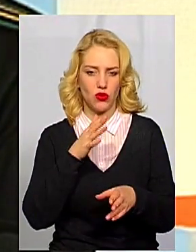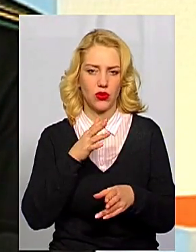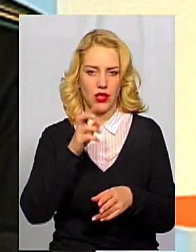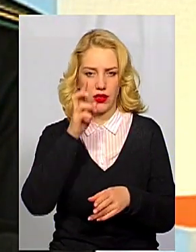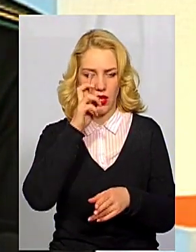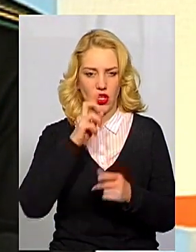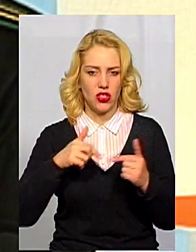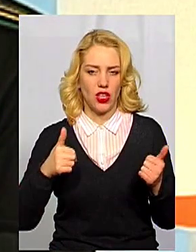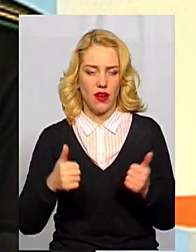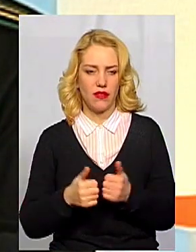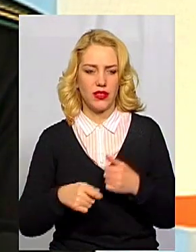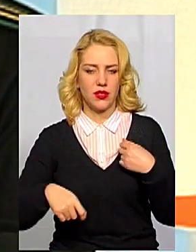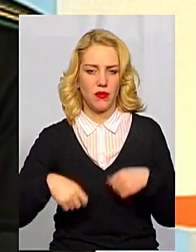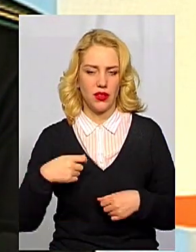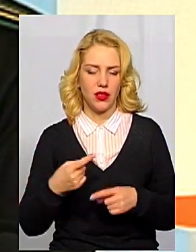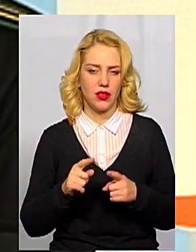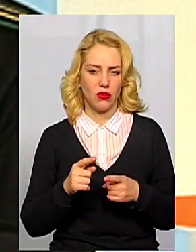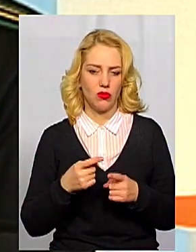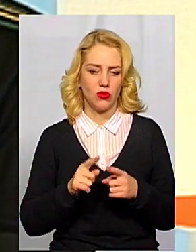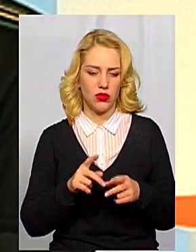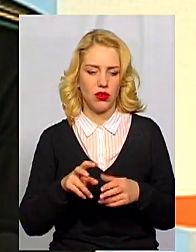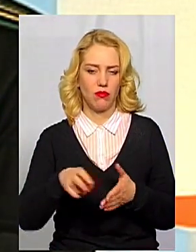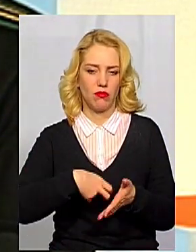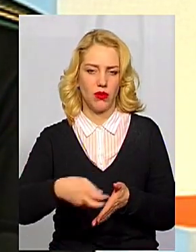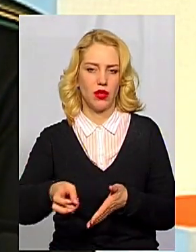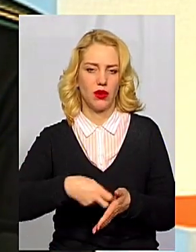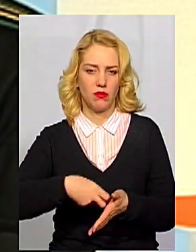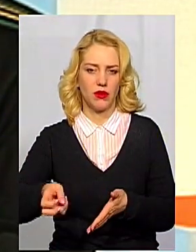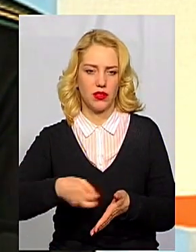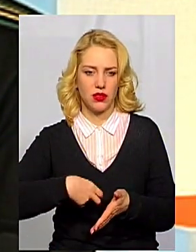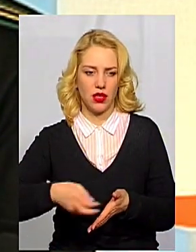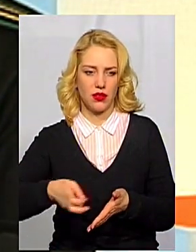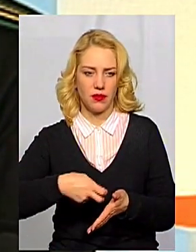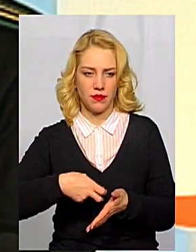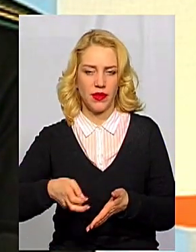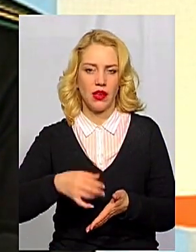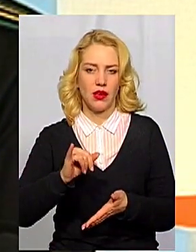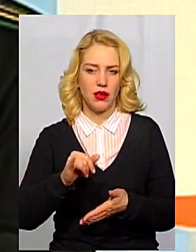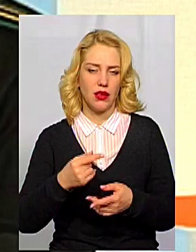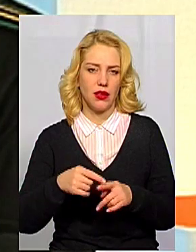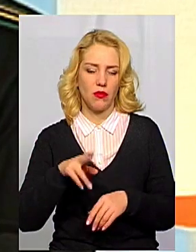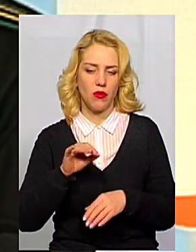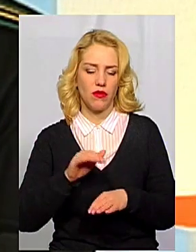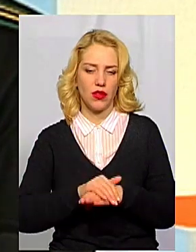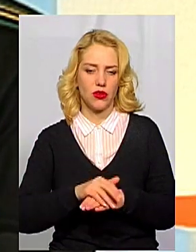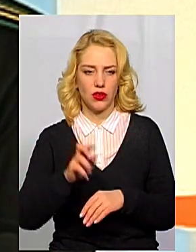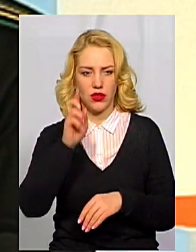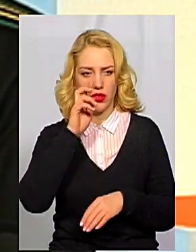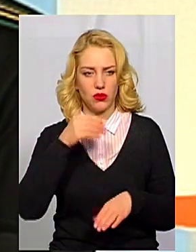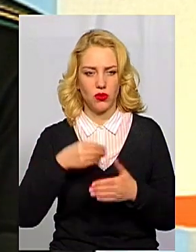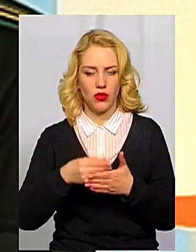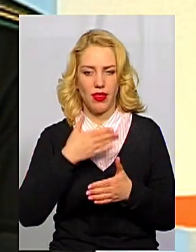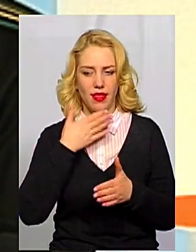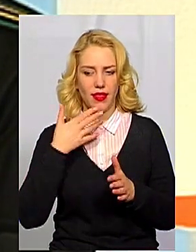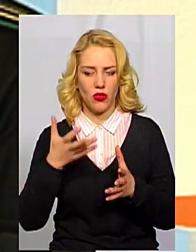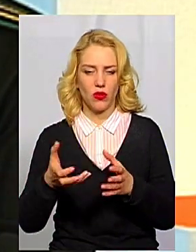воно переходить. З виконавчою службою переписка відбувається по таким справам. І по факту держбюджет не доотримує